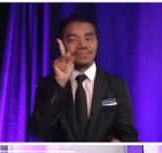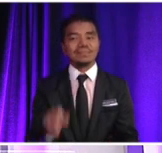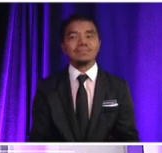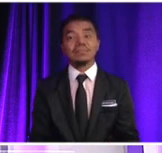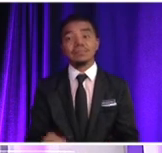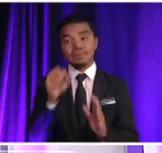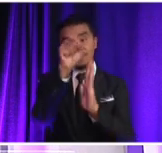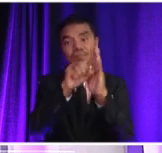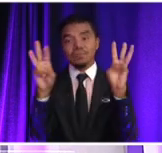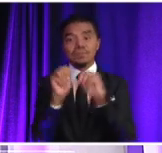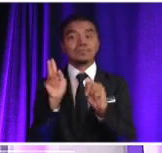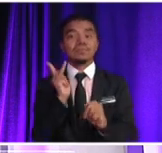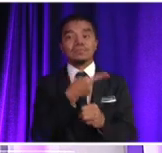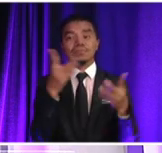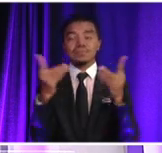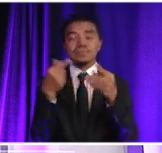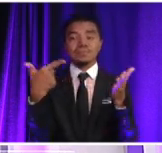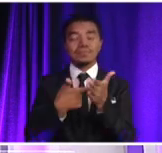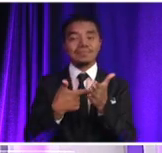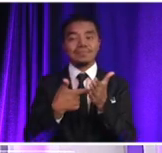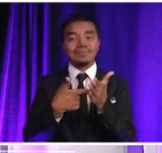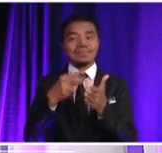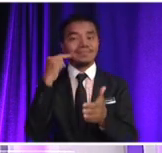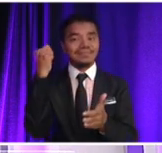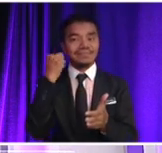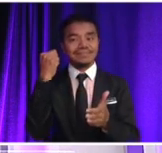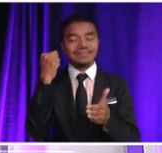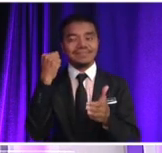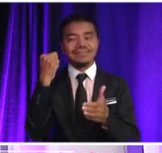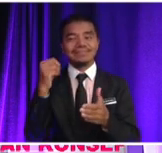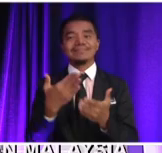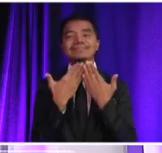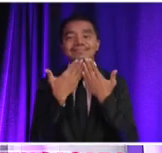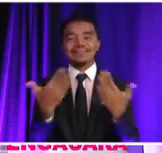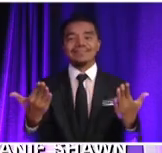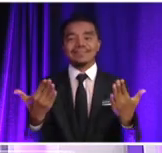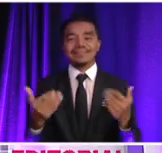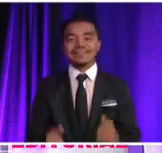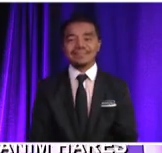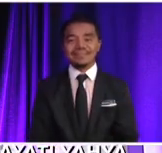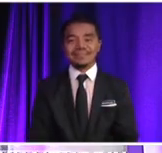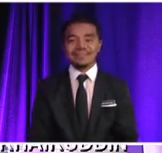bertemu lagi saya ini sakit terima kasih dan selamat Maju Jaya terima kasih